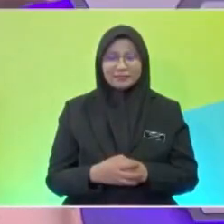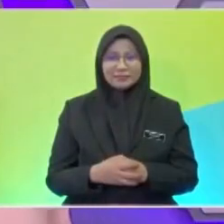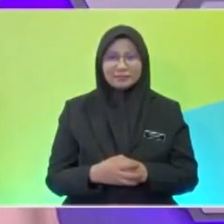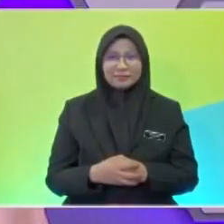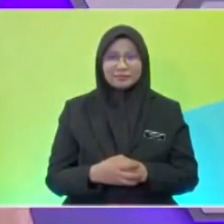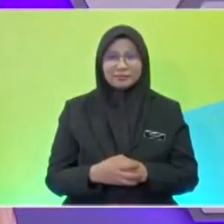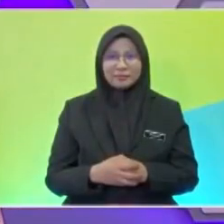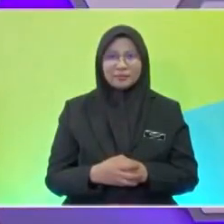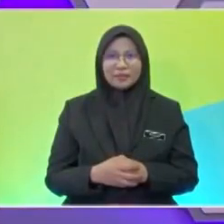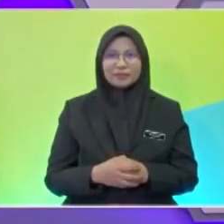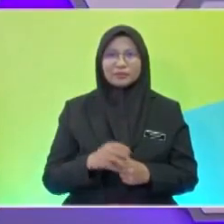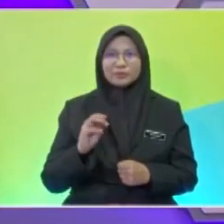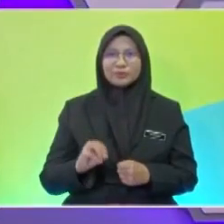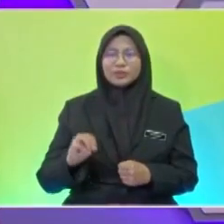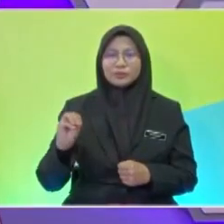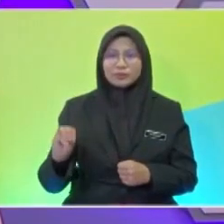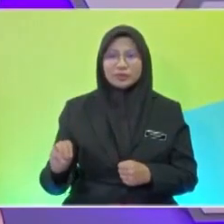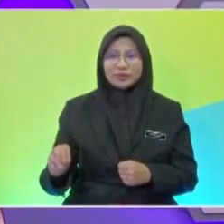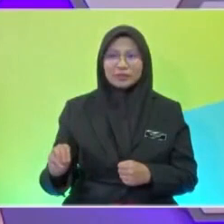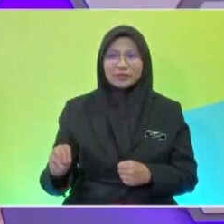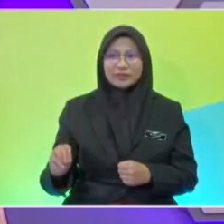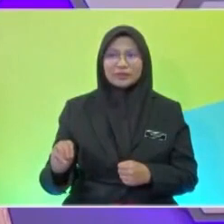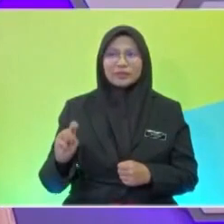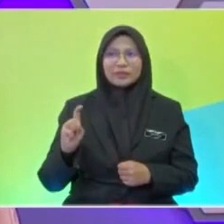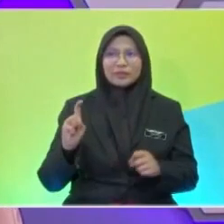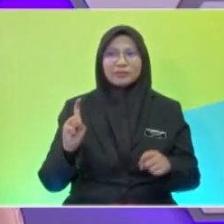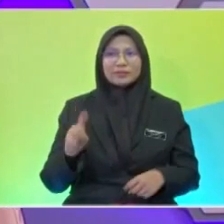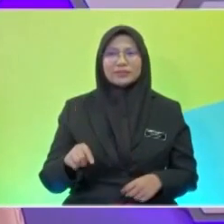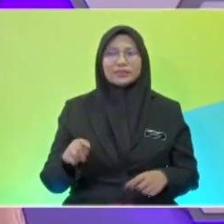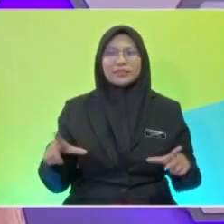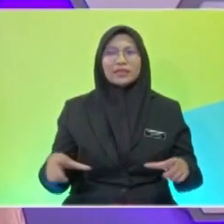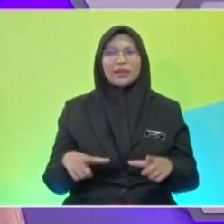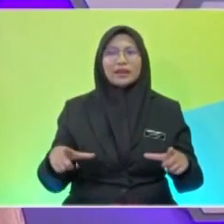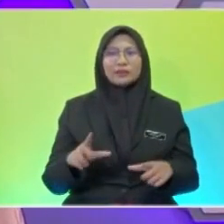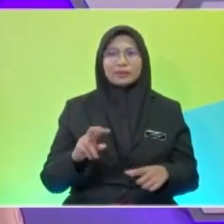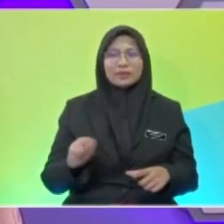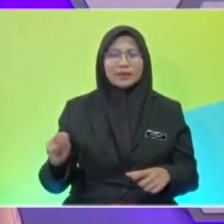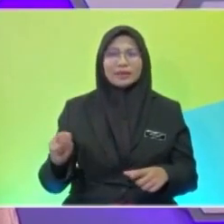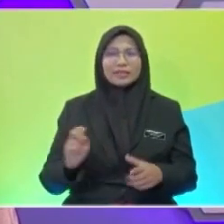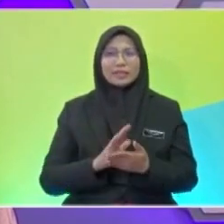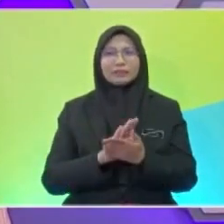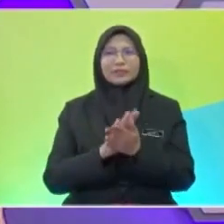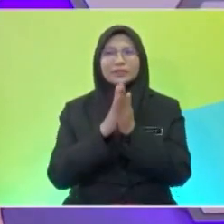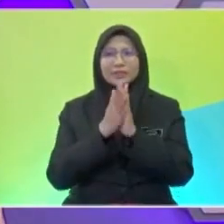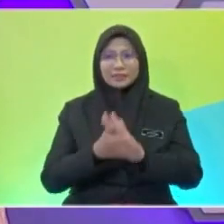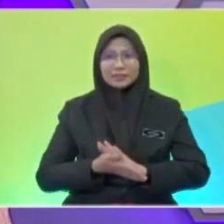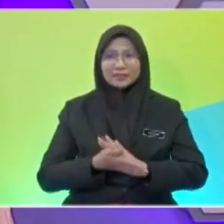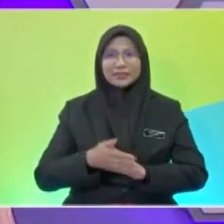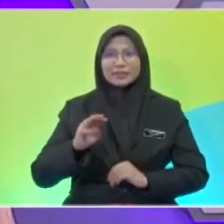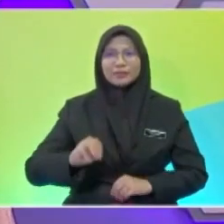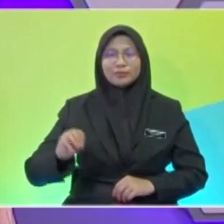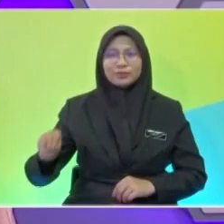Apa yang perlu calon lakukan sebagai persediaan yang mencukupi bagi menghadapi